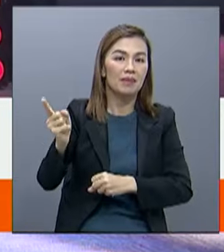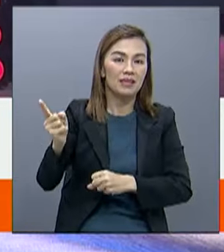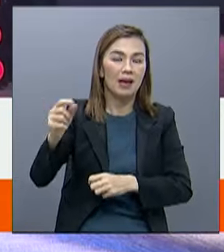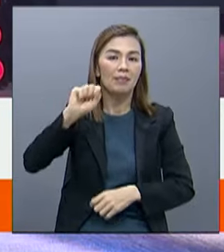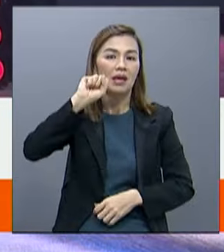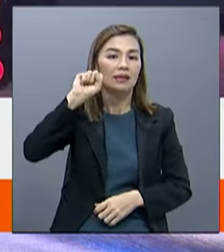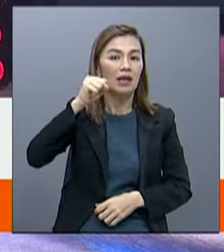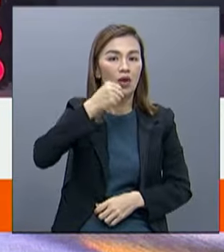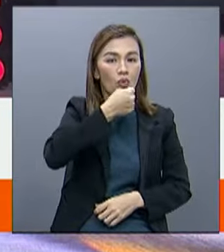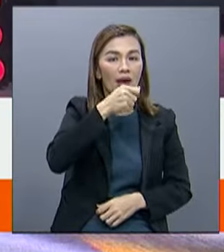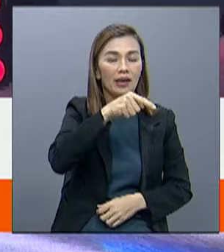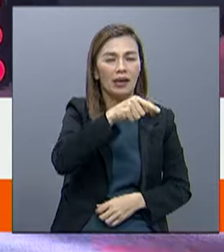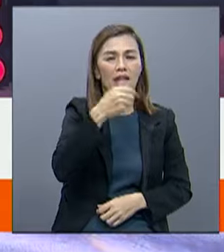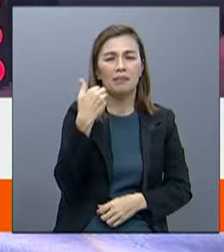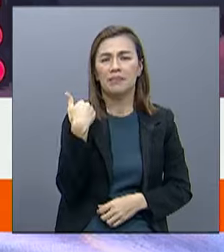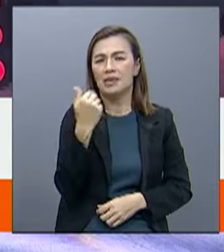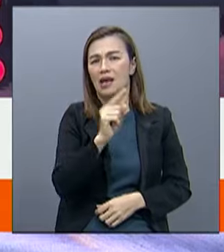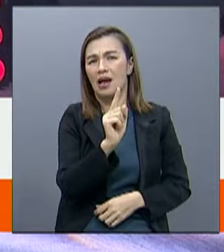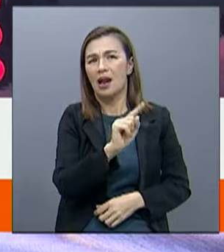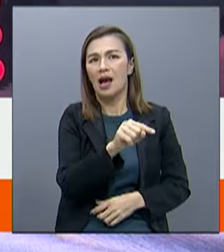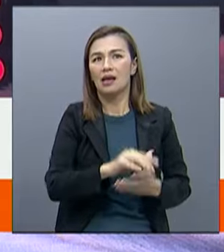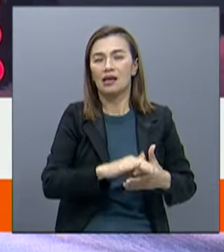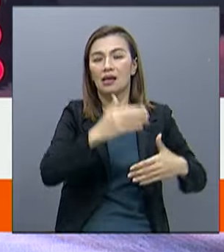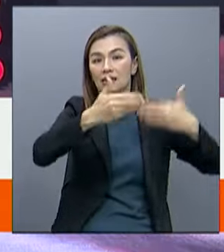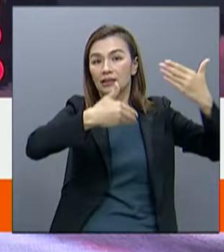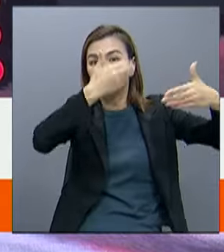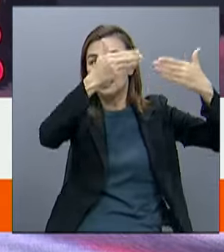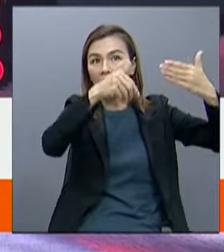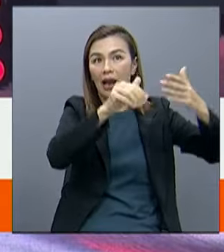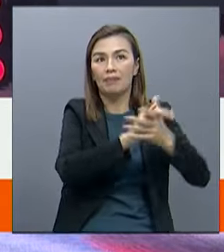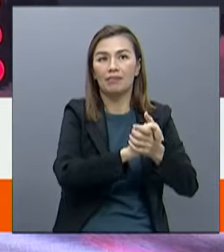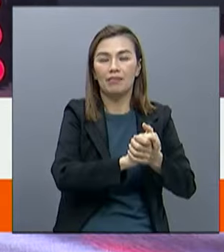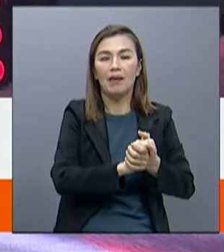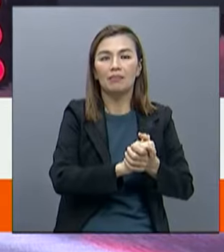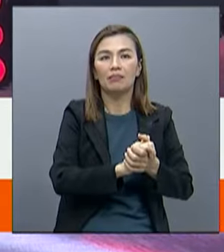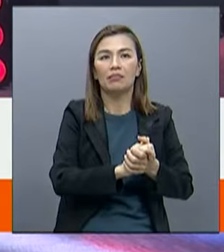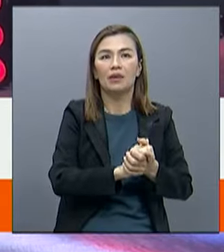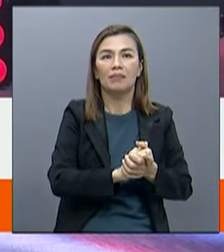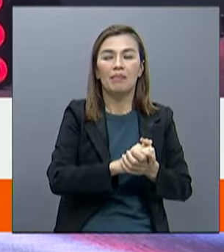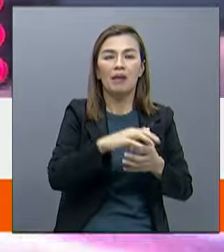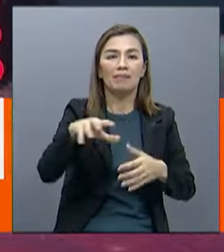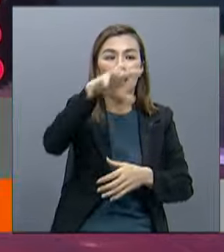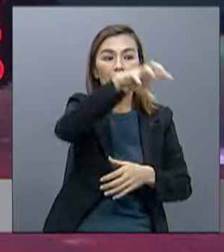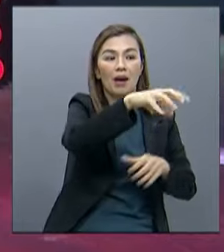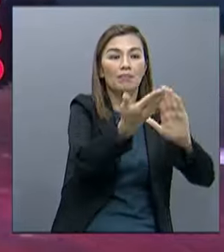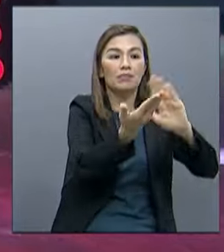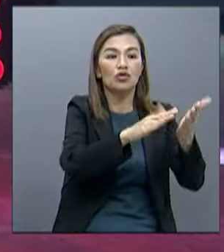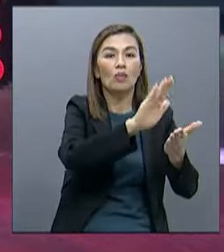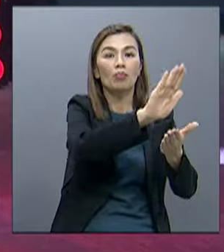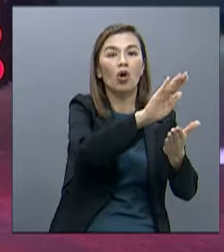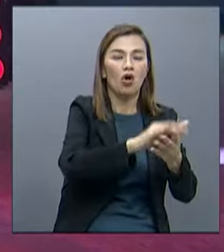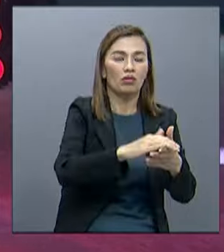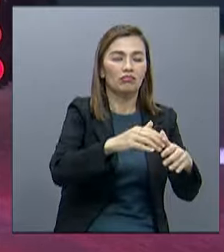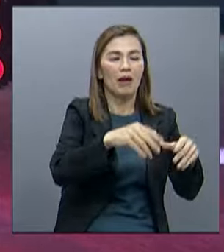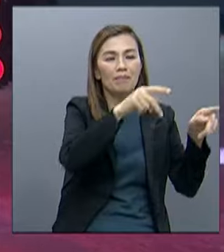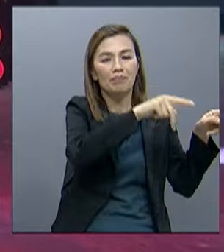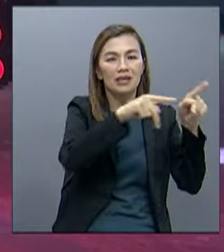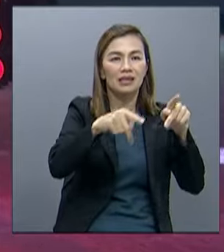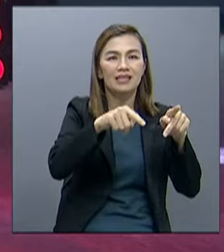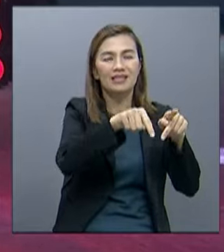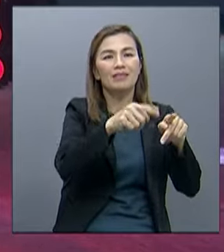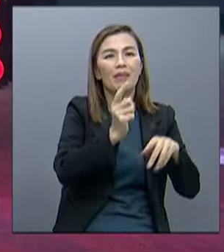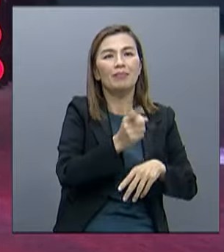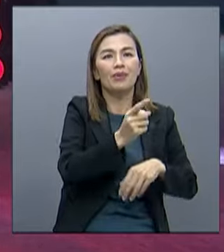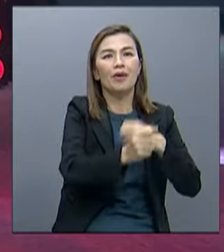ก็จะไปจัดงานที่สุสานของคุณเติ้งทุกปีเลยค่ะปีนี้อิงหวังมากๆเลยว่าจ